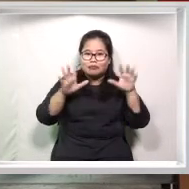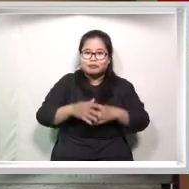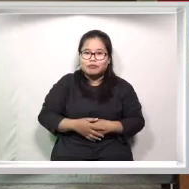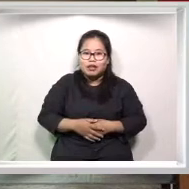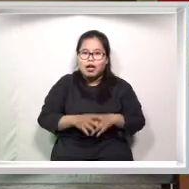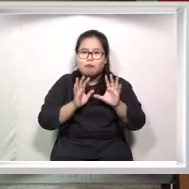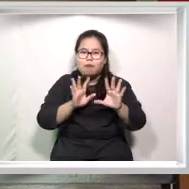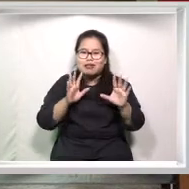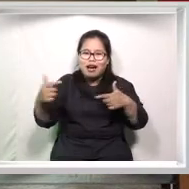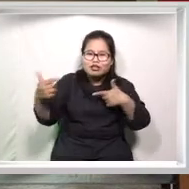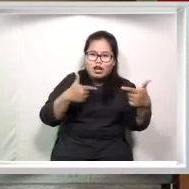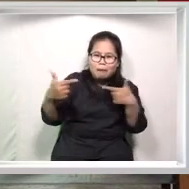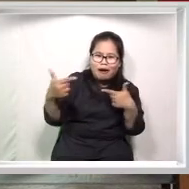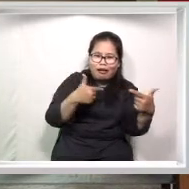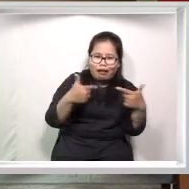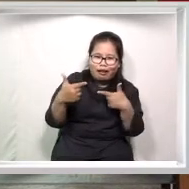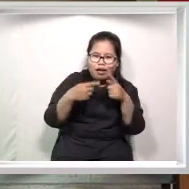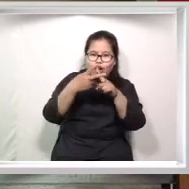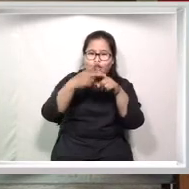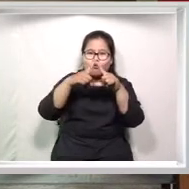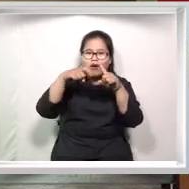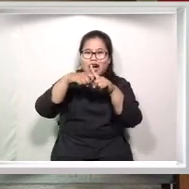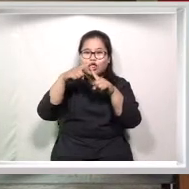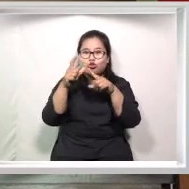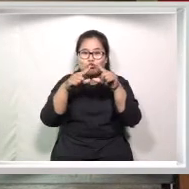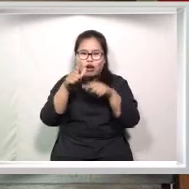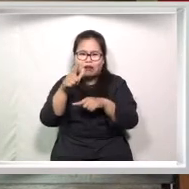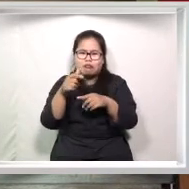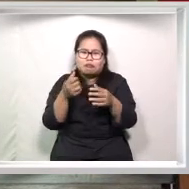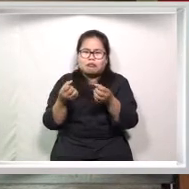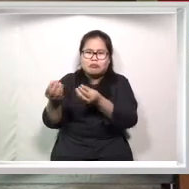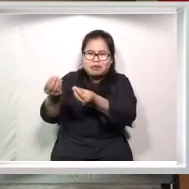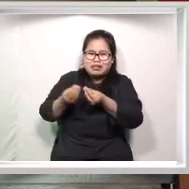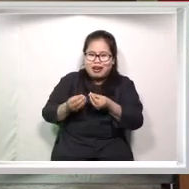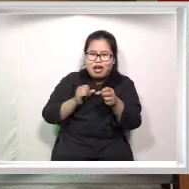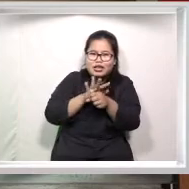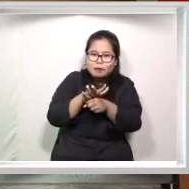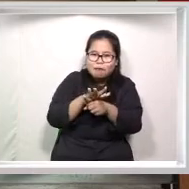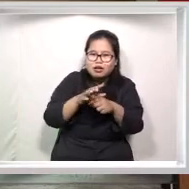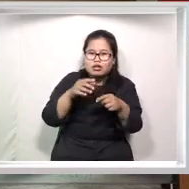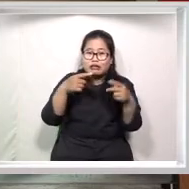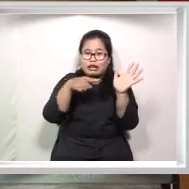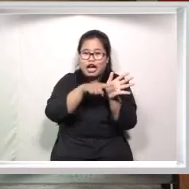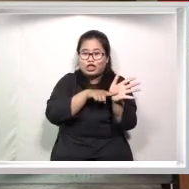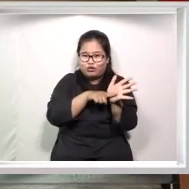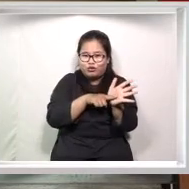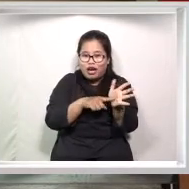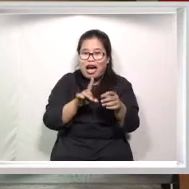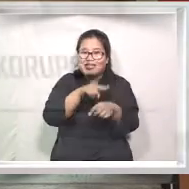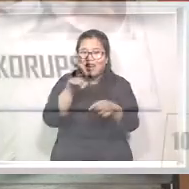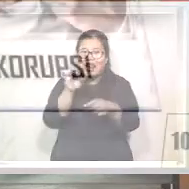Beberapa ancaman faktual yang dapat memberikan dampak buruk terhadap kehidupan berbangsa dan bernegara antara lain